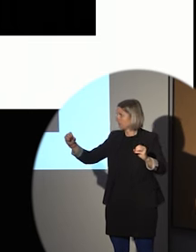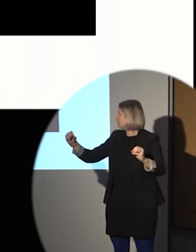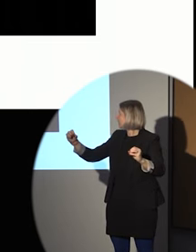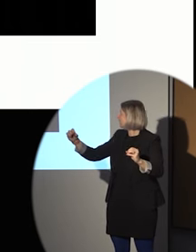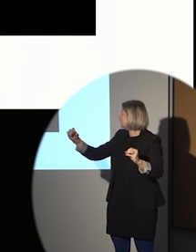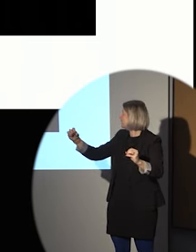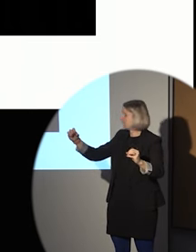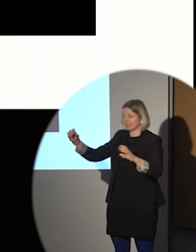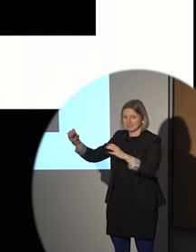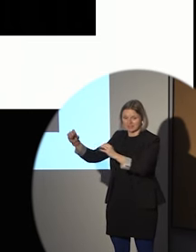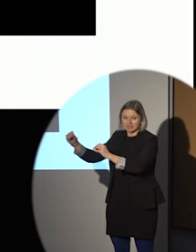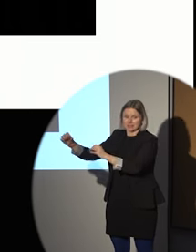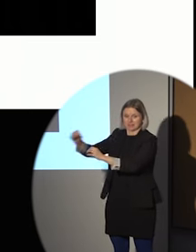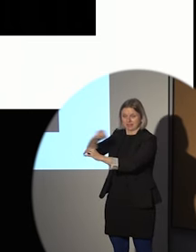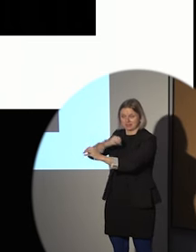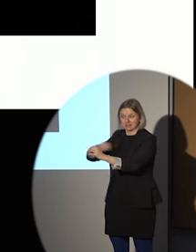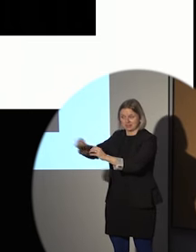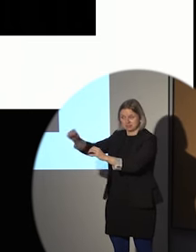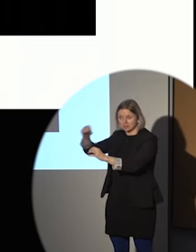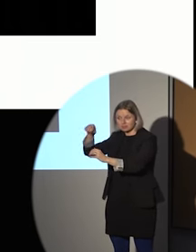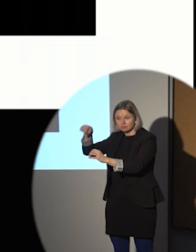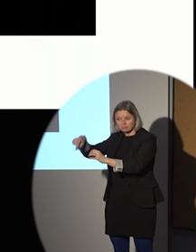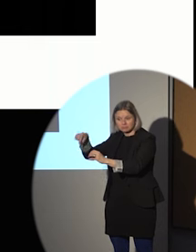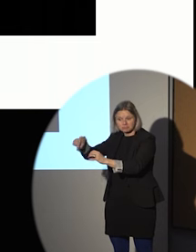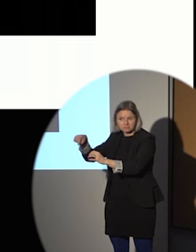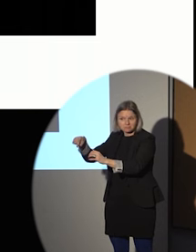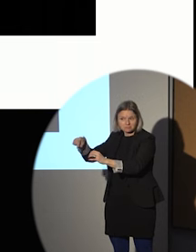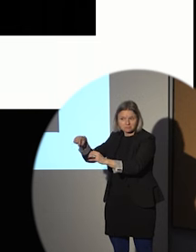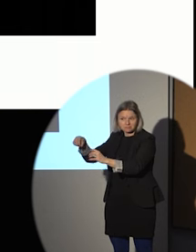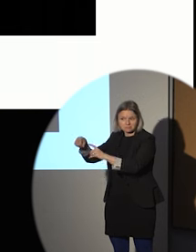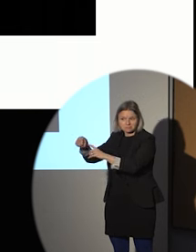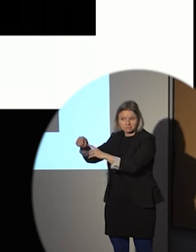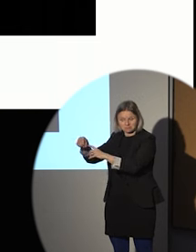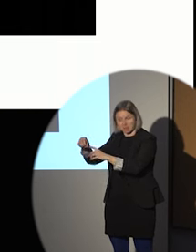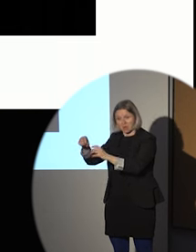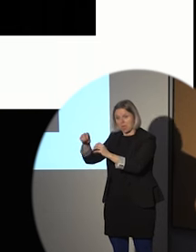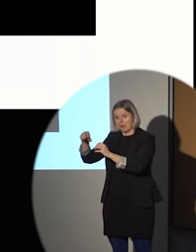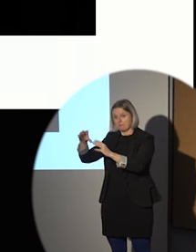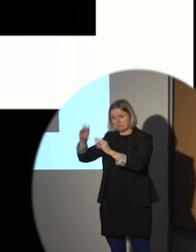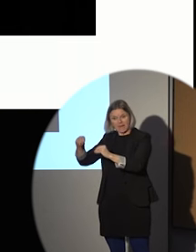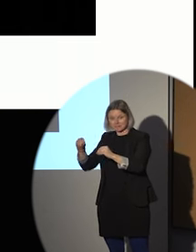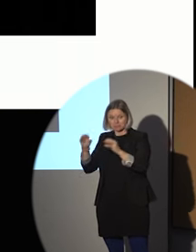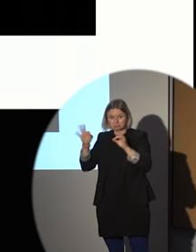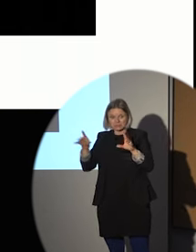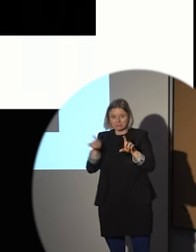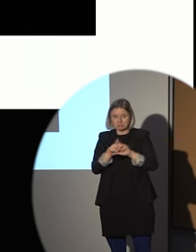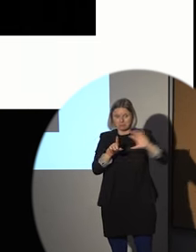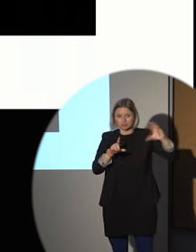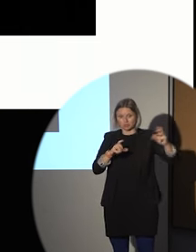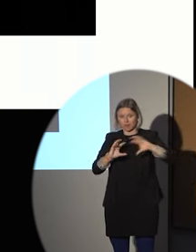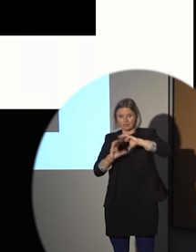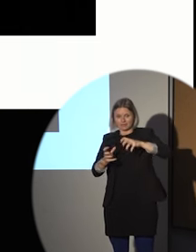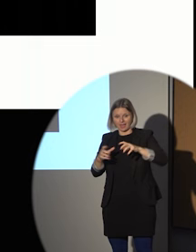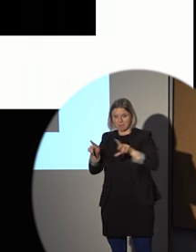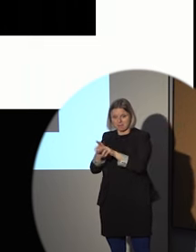et qui habitait et qui était en zone habitable. Excusez du peu. Vous